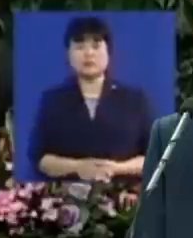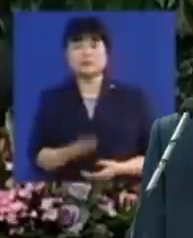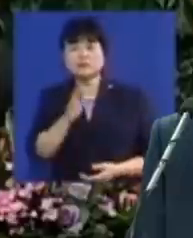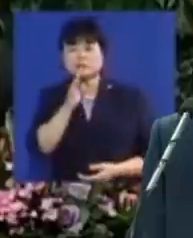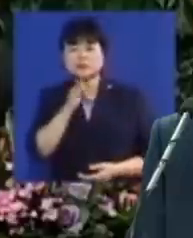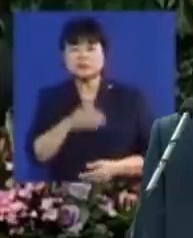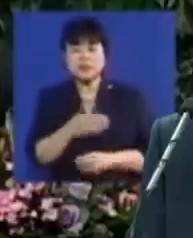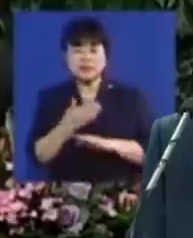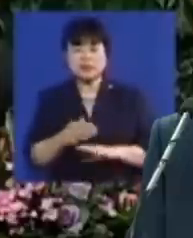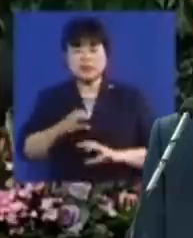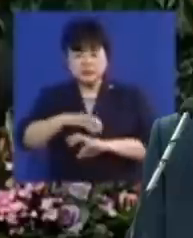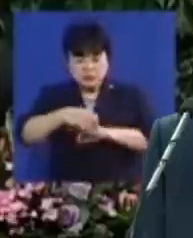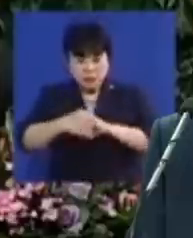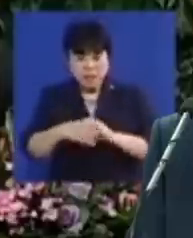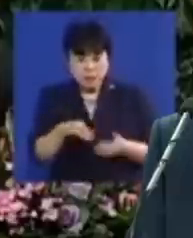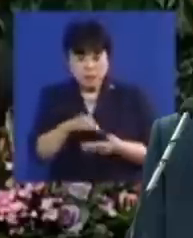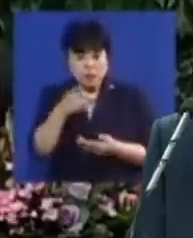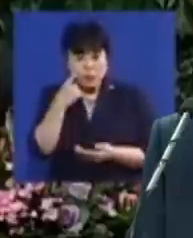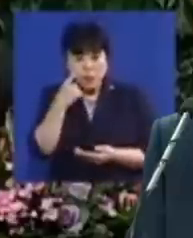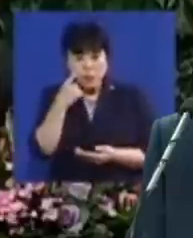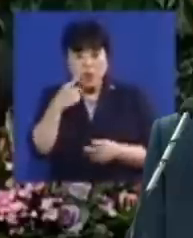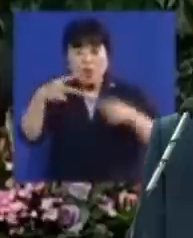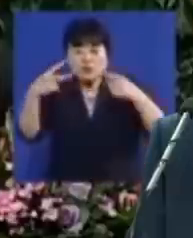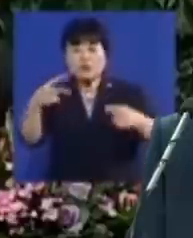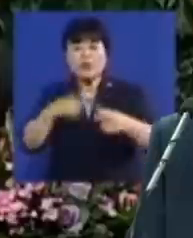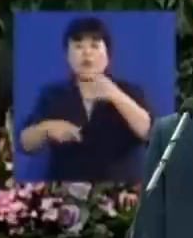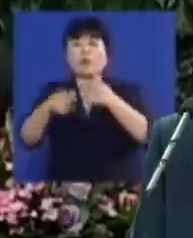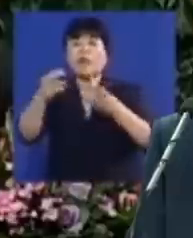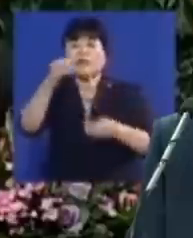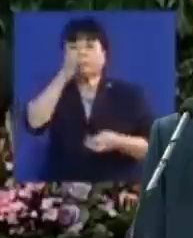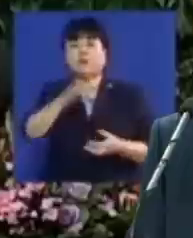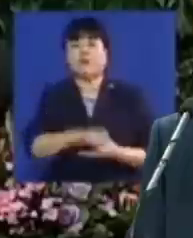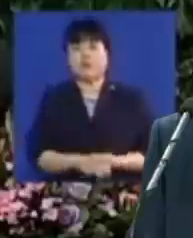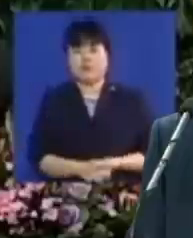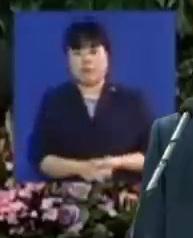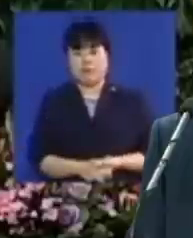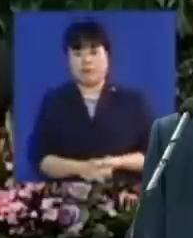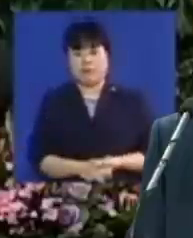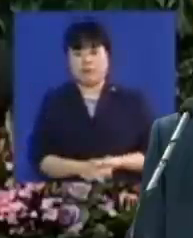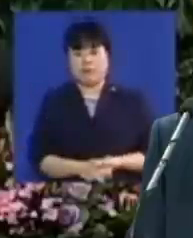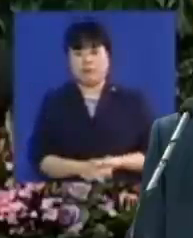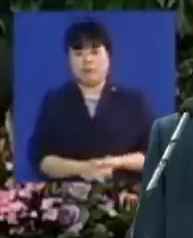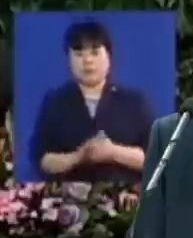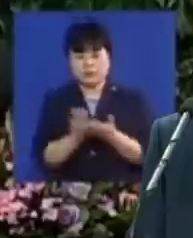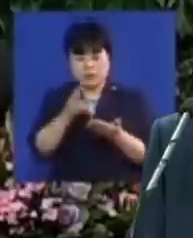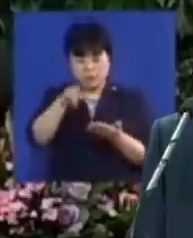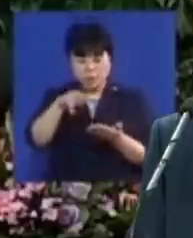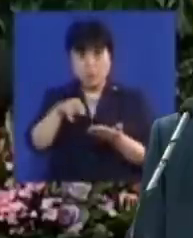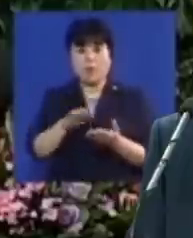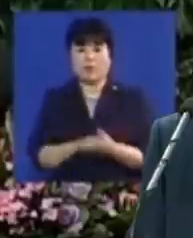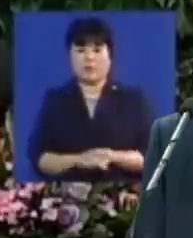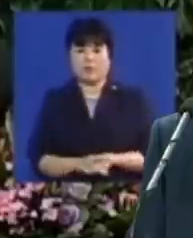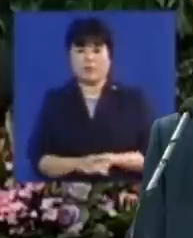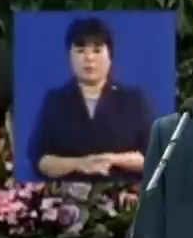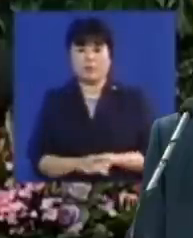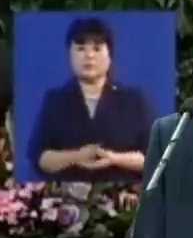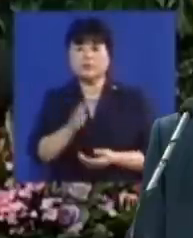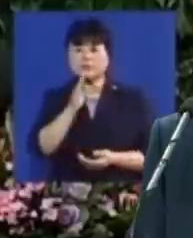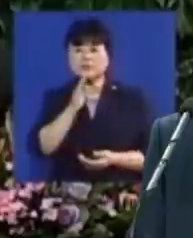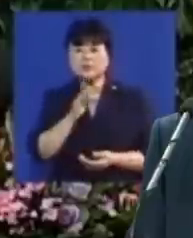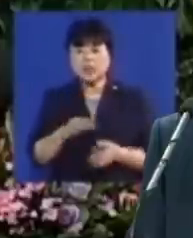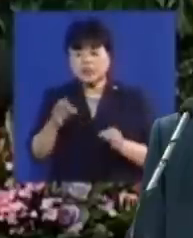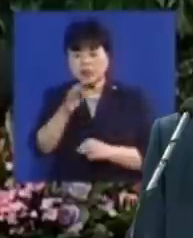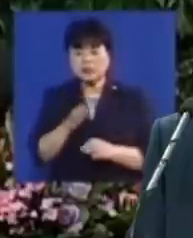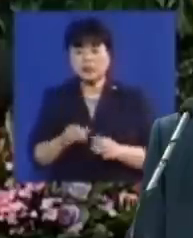전체 평균 11명에 비해서 두 배나 높은 것입니다. 그 잡지는 계속해서 지난 반세기 동안에